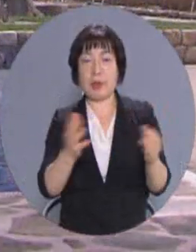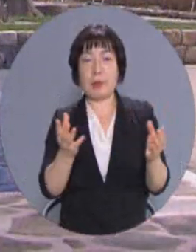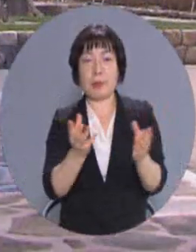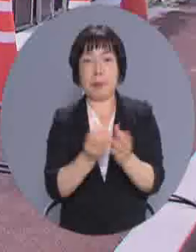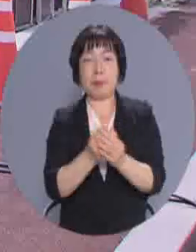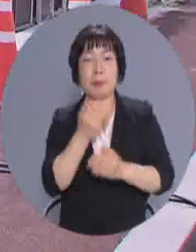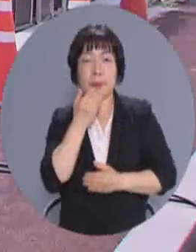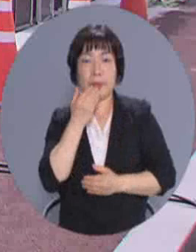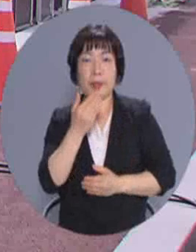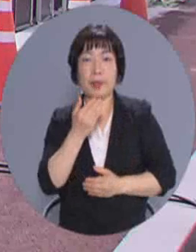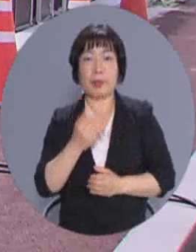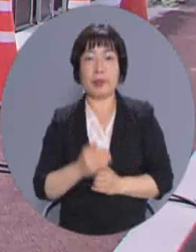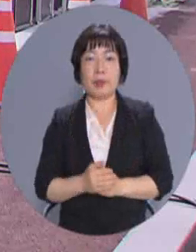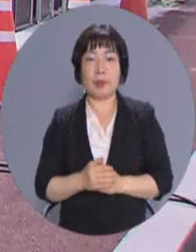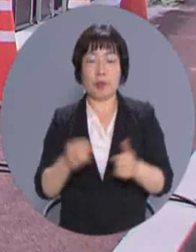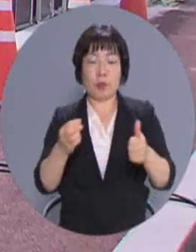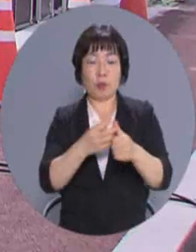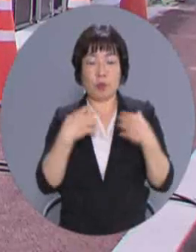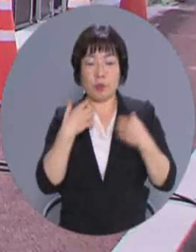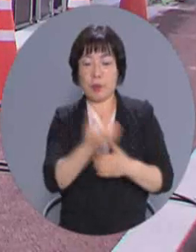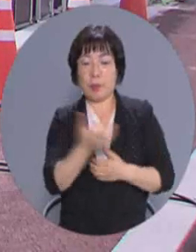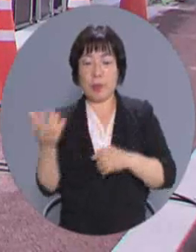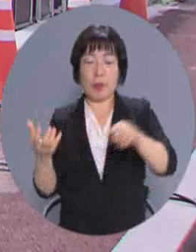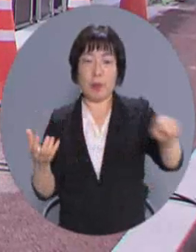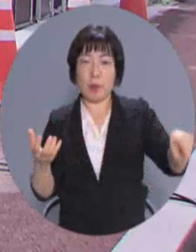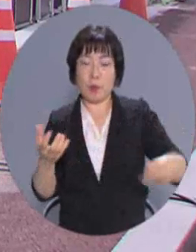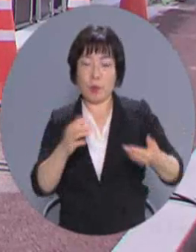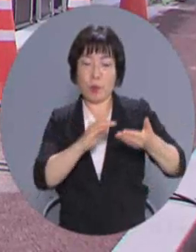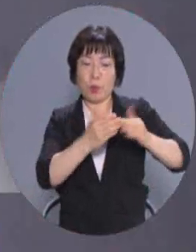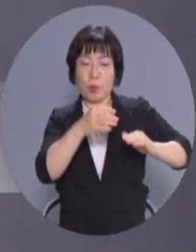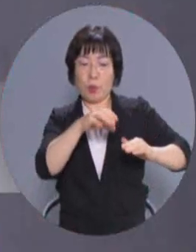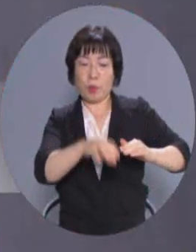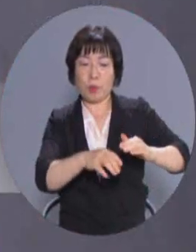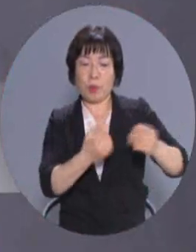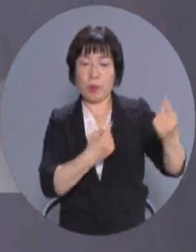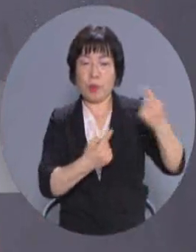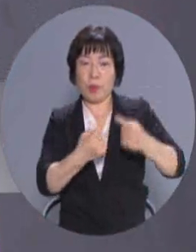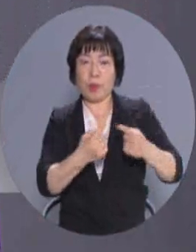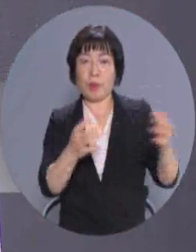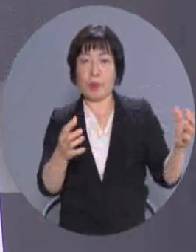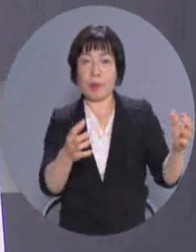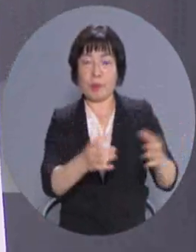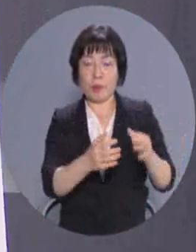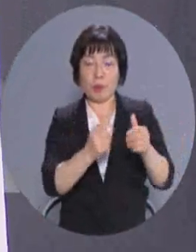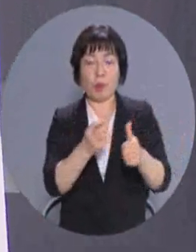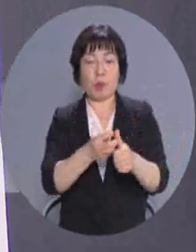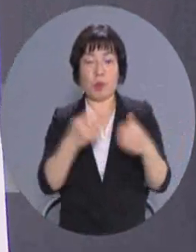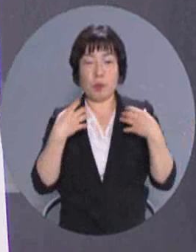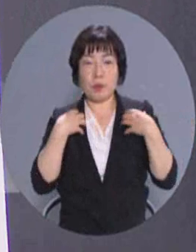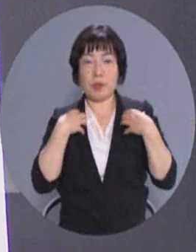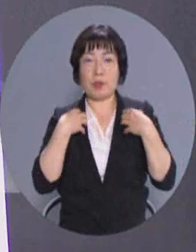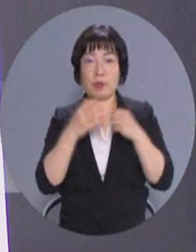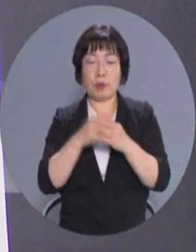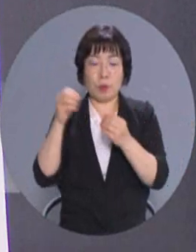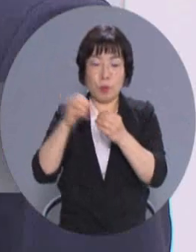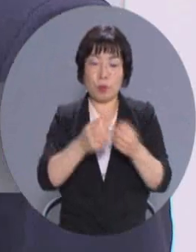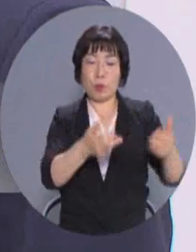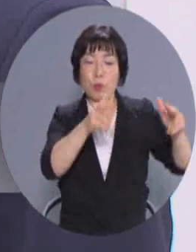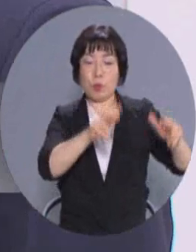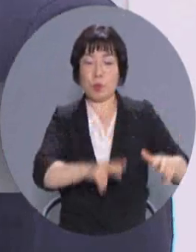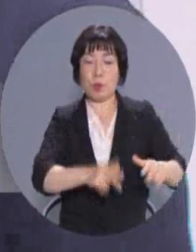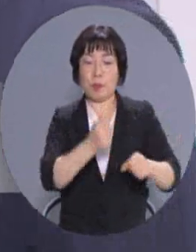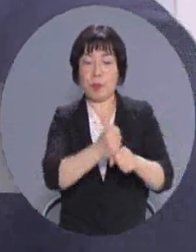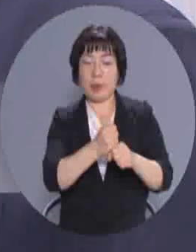됩니다. 군청사가 빠져나가면서 다양한 요구와 제안이 있었지만 고흥군은 도심 속 근린공원 개념으로